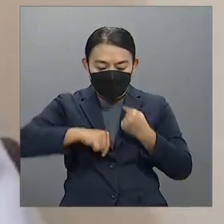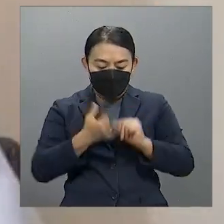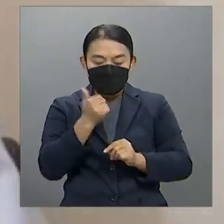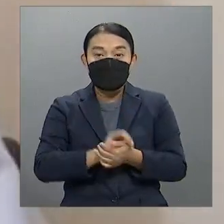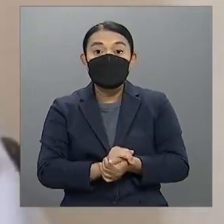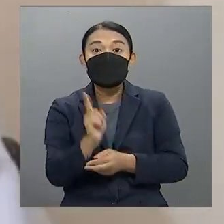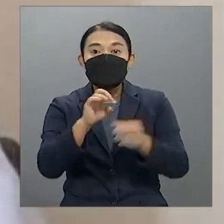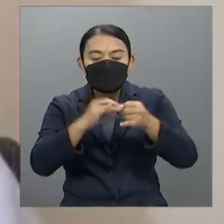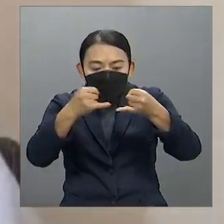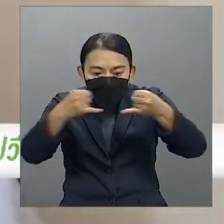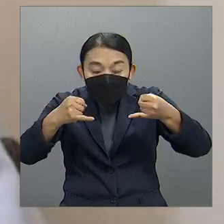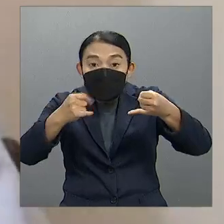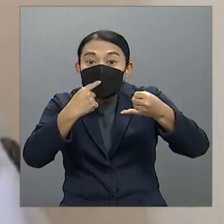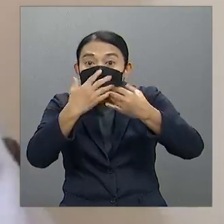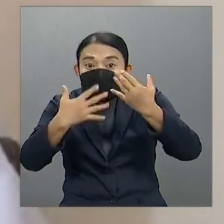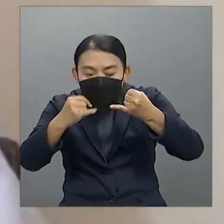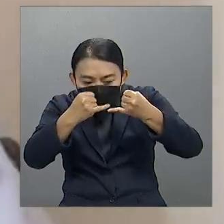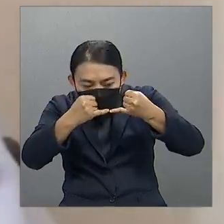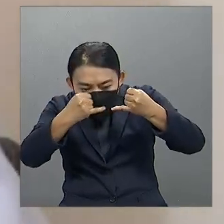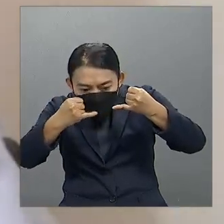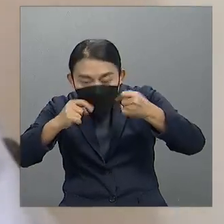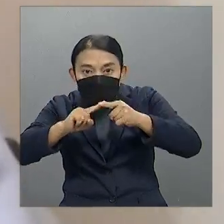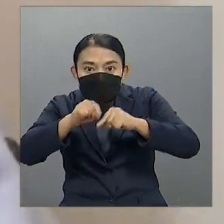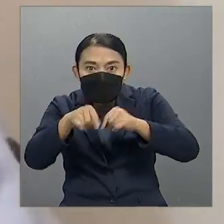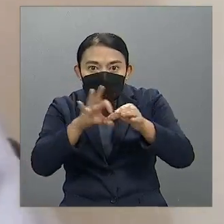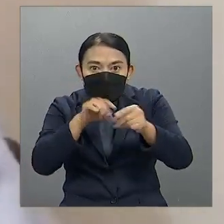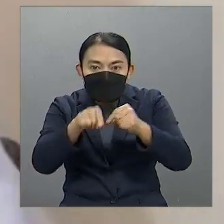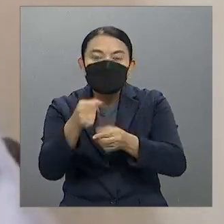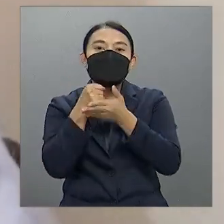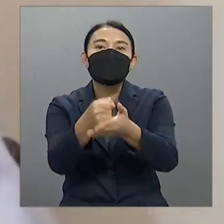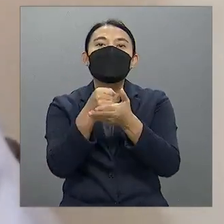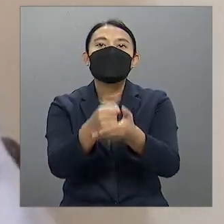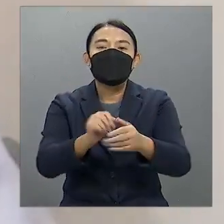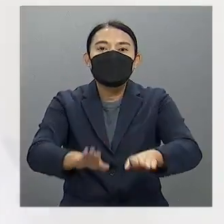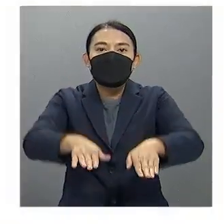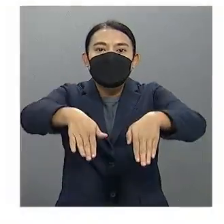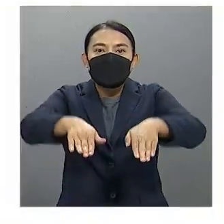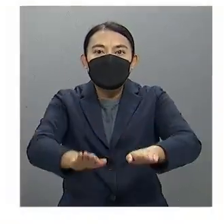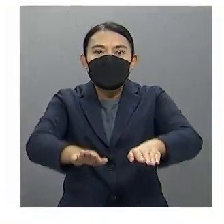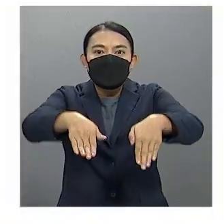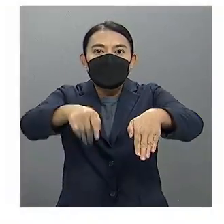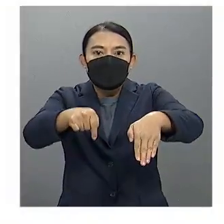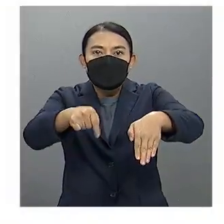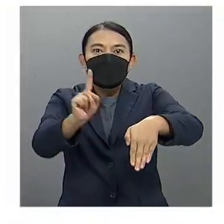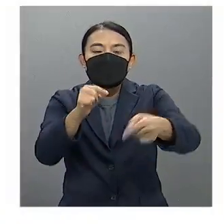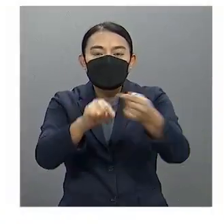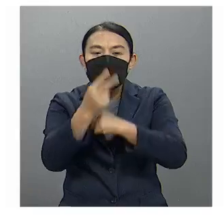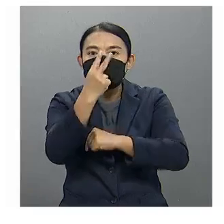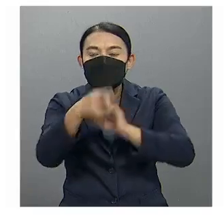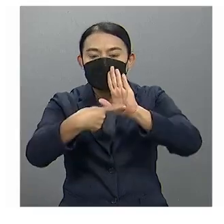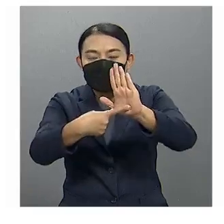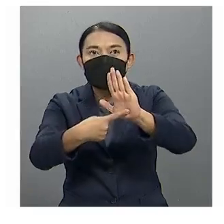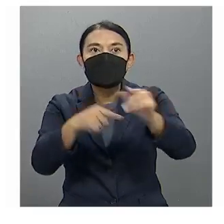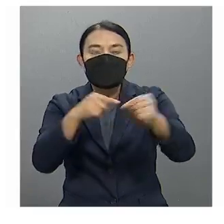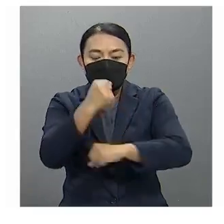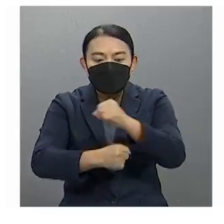พของตัวเว้านะคะที่ทำหน้าที่เปิดปิดในหลอดเลือดดำซึ่งความเสี่ยงที่จะทำให้เกิดได้ก็คือจะมีอายุที่มากนะคะภาวะอ้